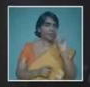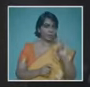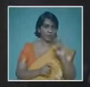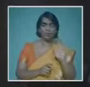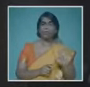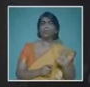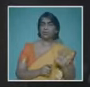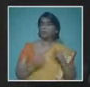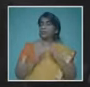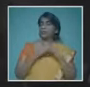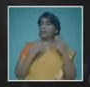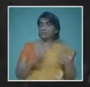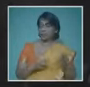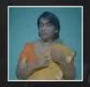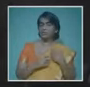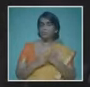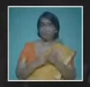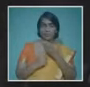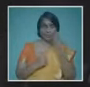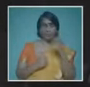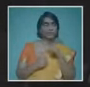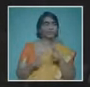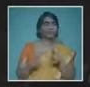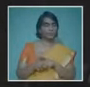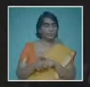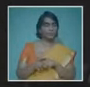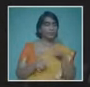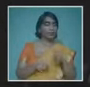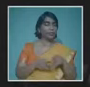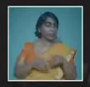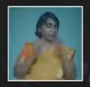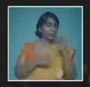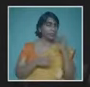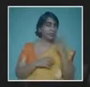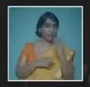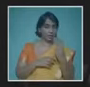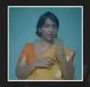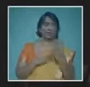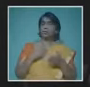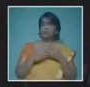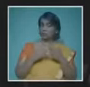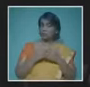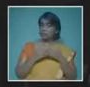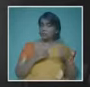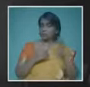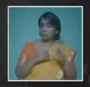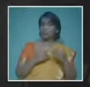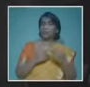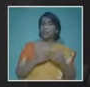20යි 25 වර්ෂයේදී අවසන් කරන්න ලැබෙනවා. ඒ නිසා මේ පර්යන්ත දෙකම ඉදිකිරීමත් එක්ක